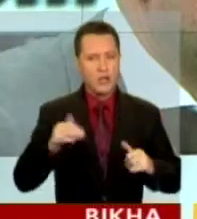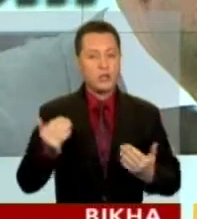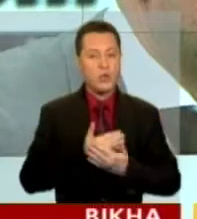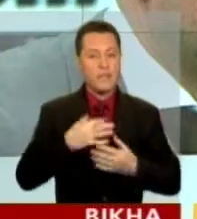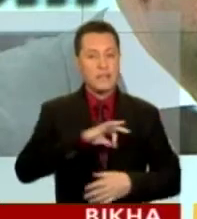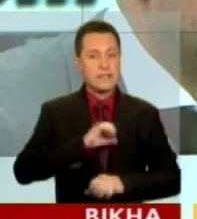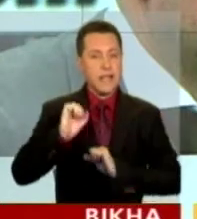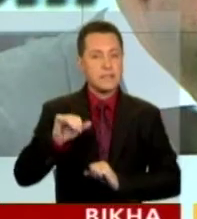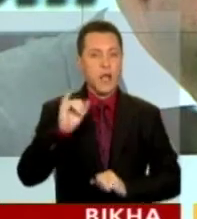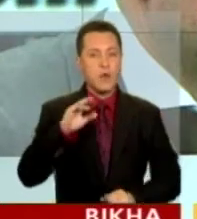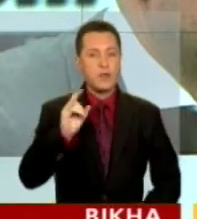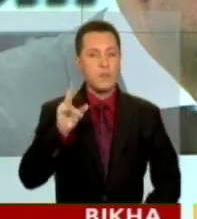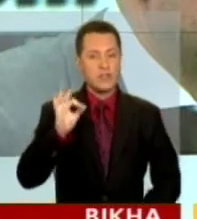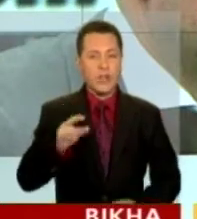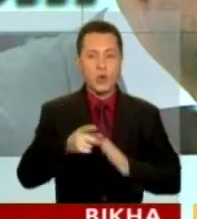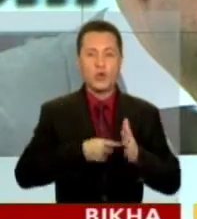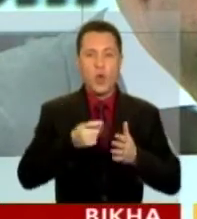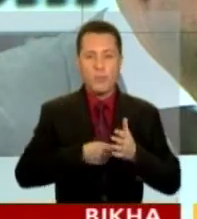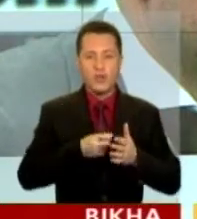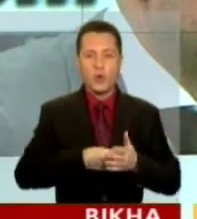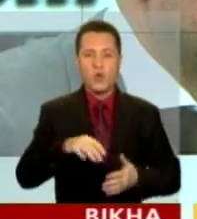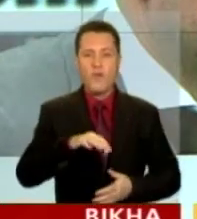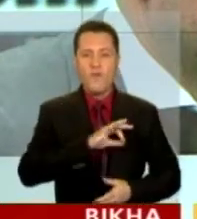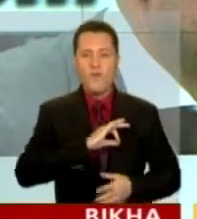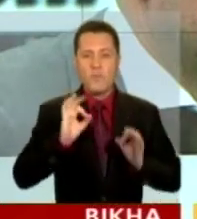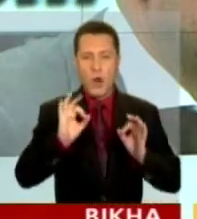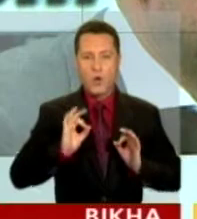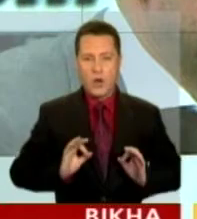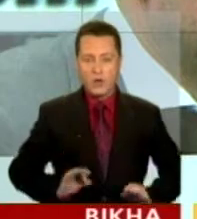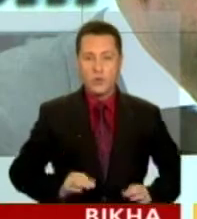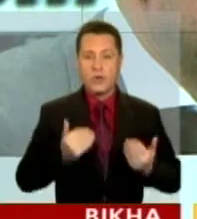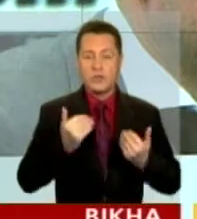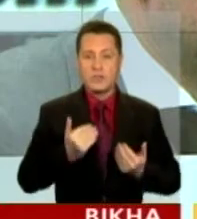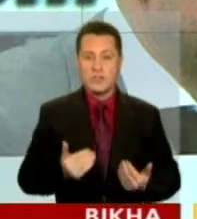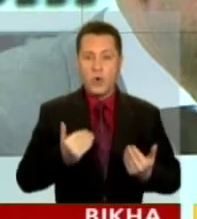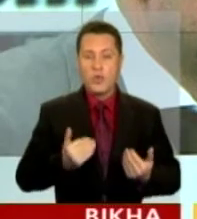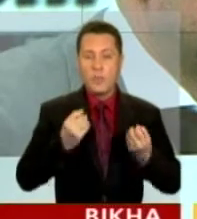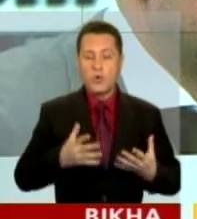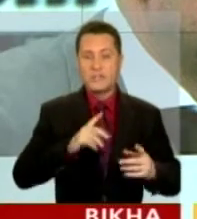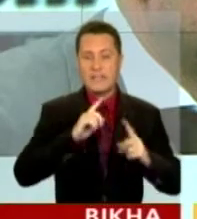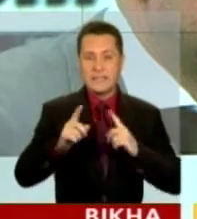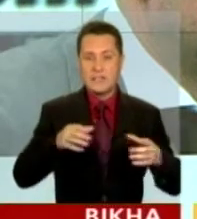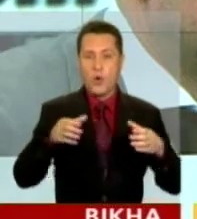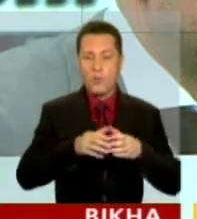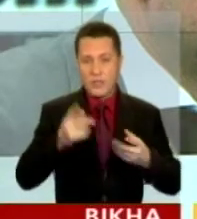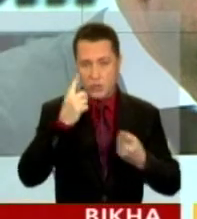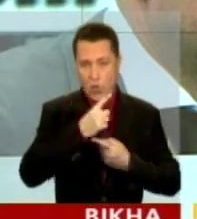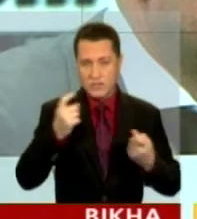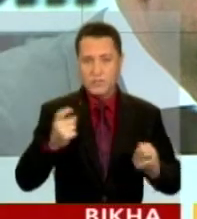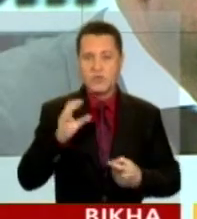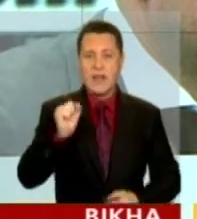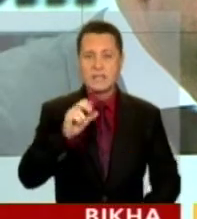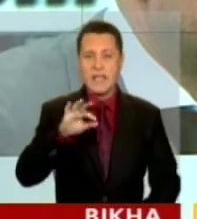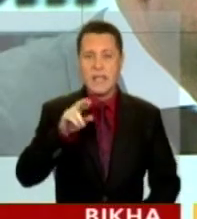Захисника Юлії Тимошенко Сергія Власенка допитують у прокуратурі. Цю новину сьогодні просто на засіданні комітету озвучив Арсеній Яценюк. Йому